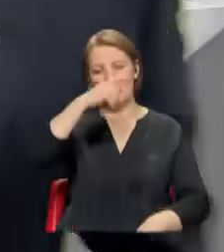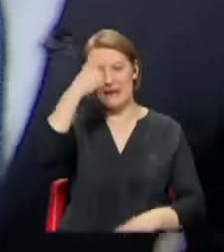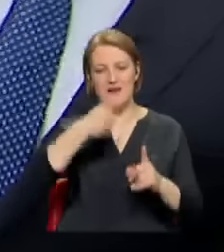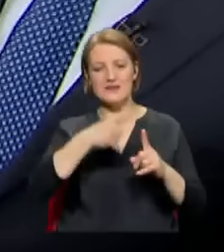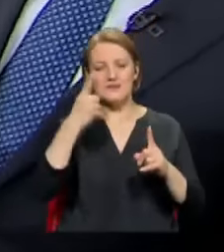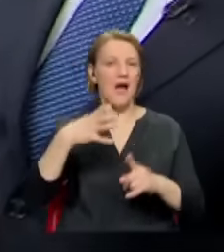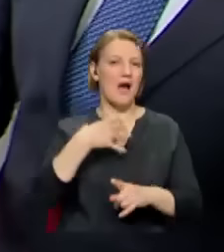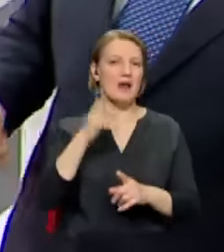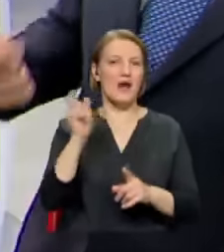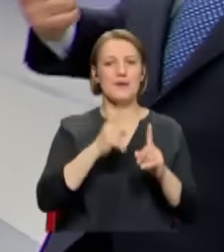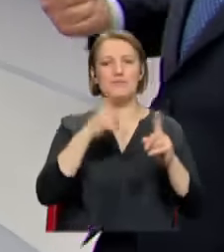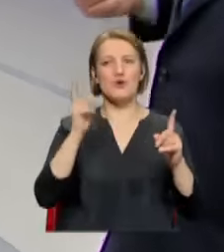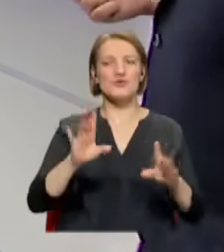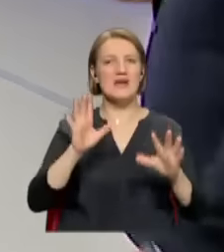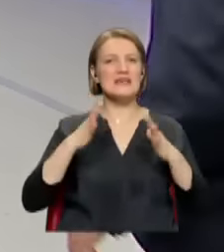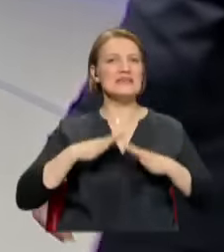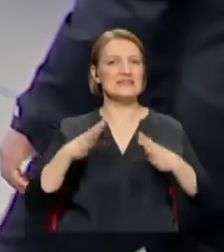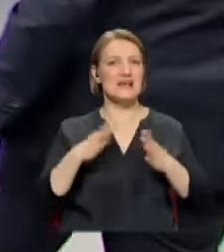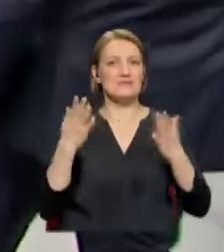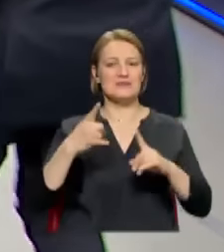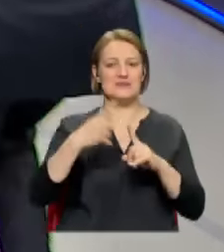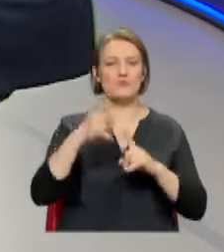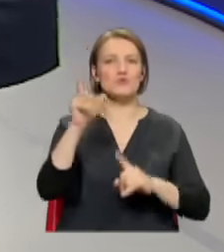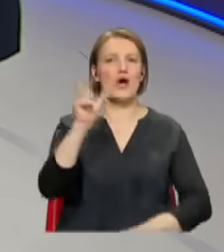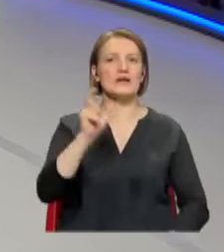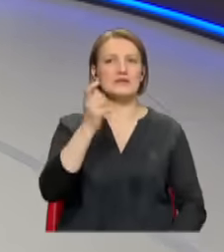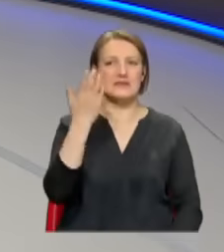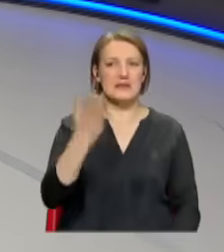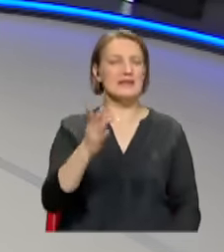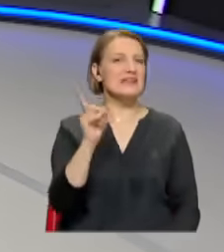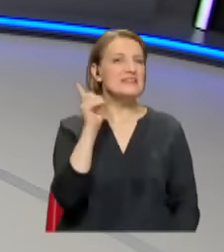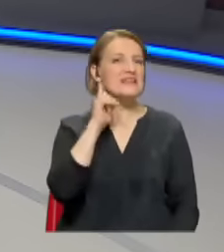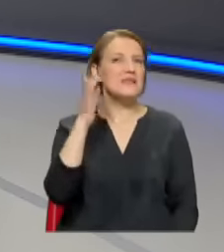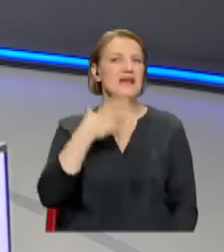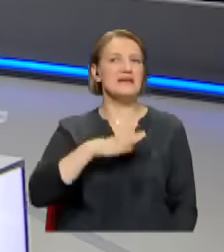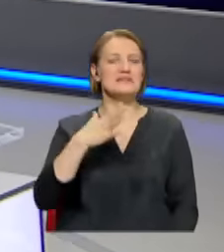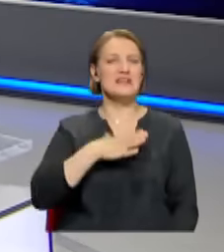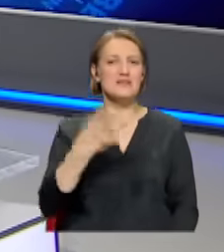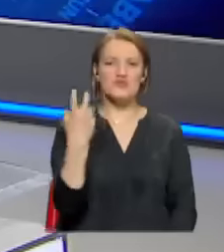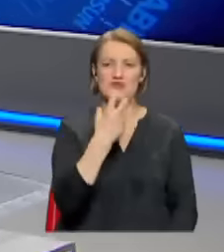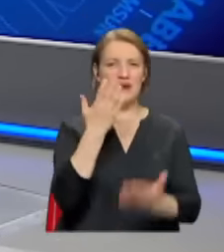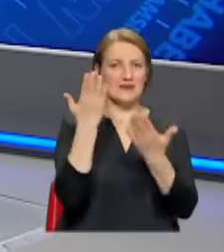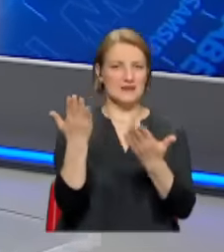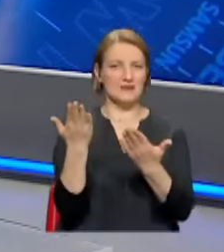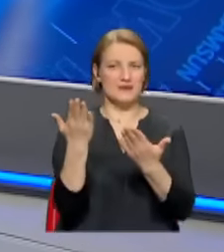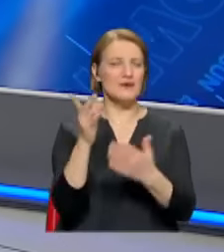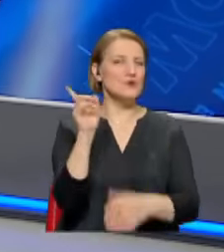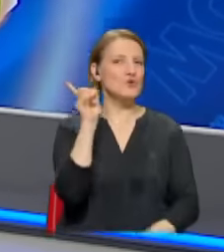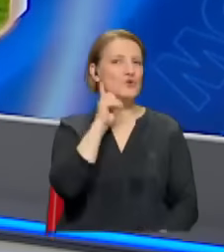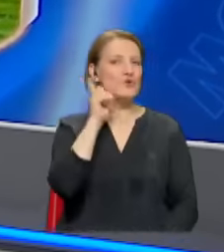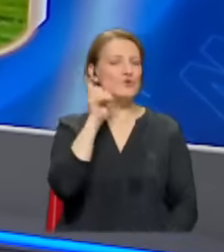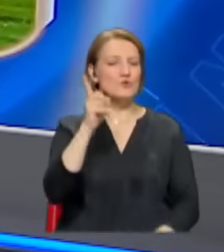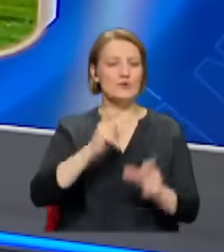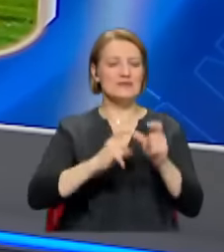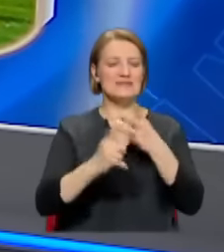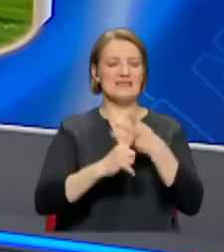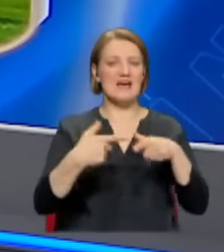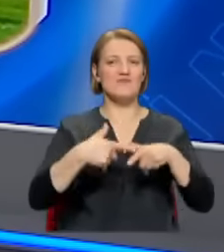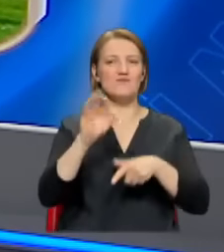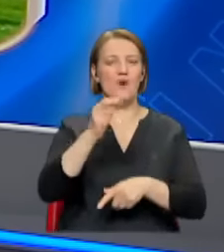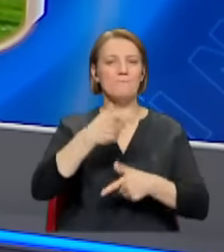boyunca, Haziran boyunca ve isteğimiz Temmuz ayında da dinlemek istediğimiz şarkı. Ünlü rapçi Sefo'dan